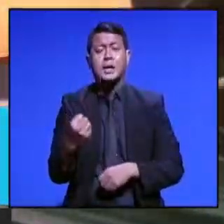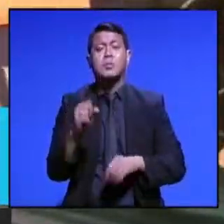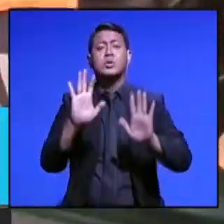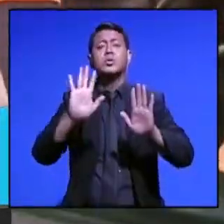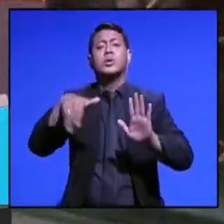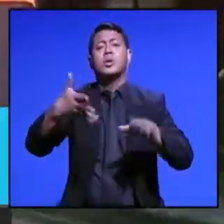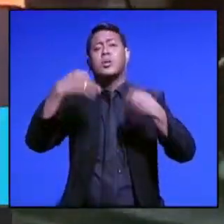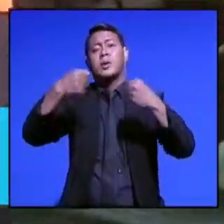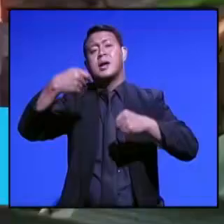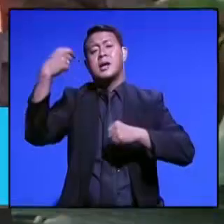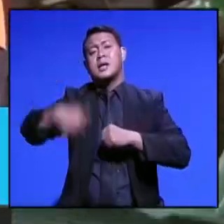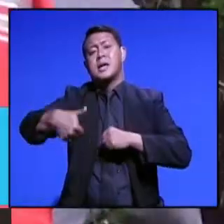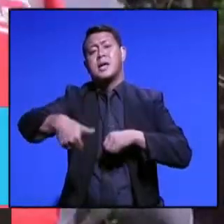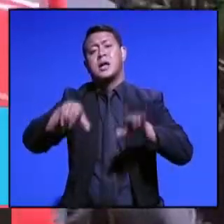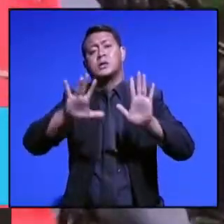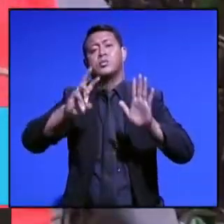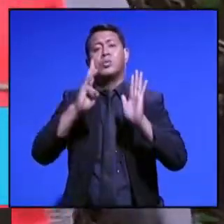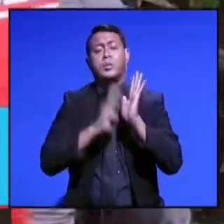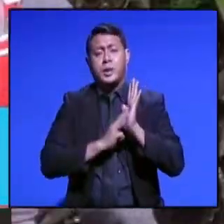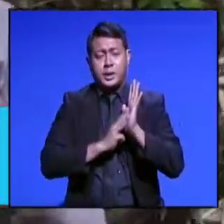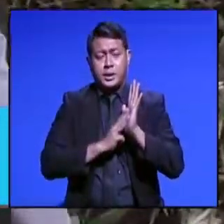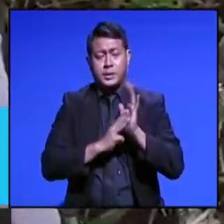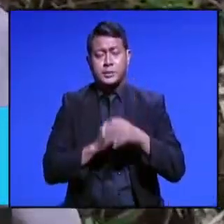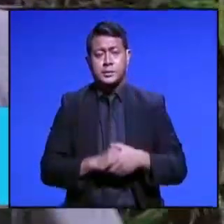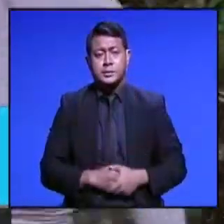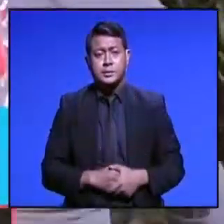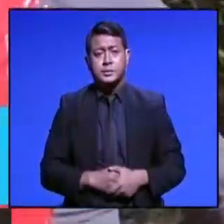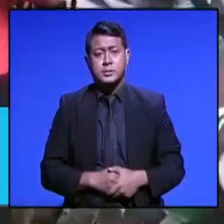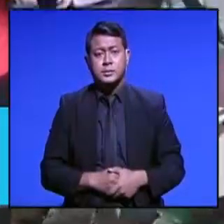penjara dan denda 10 miliar rupiah. Beni Akbar, Bogor, Jawa Barat.